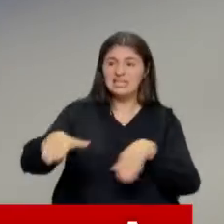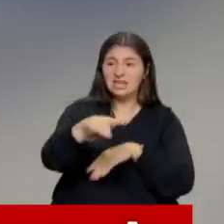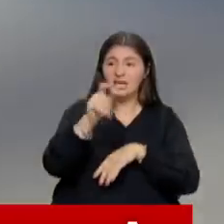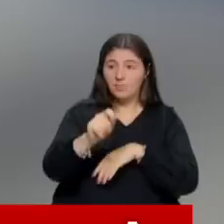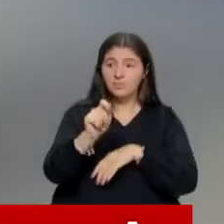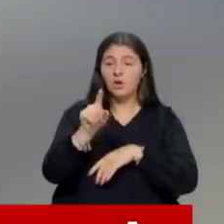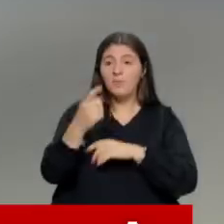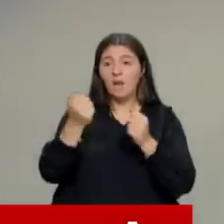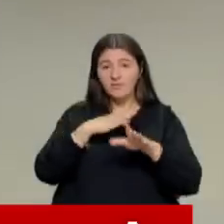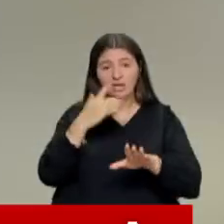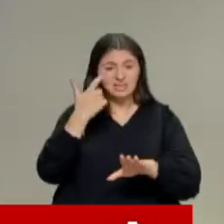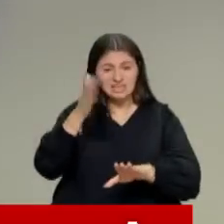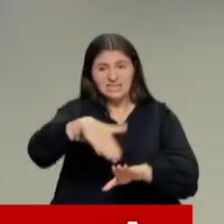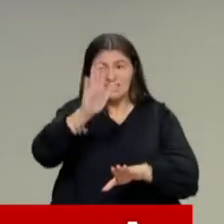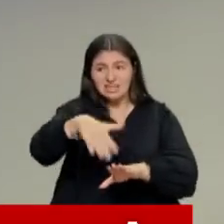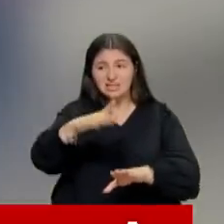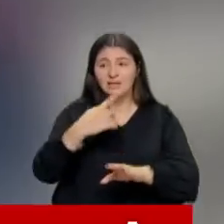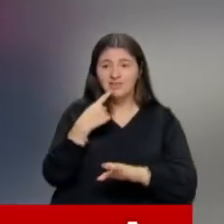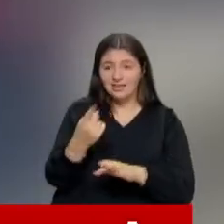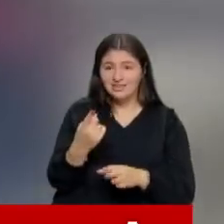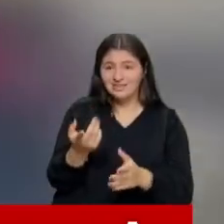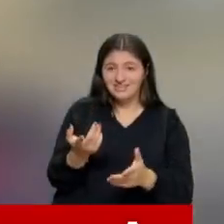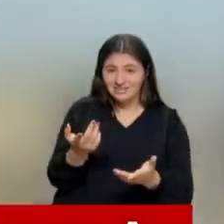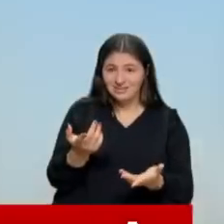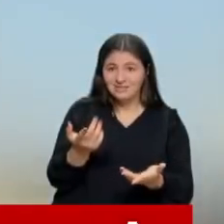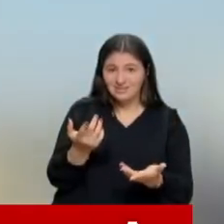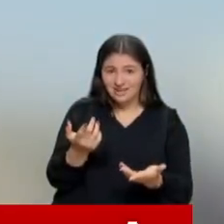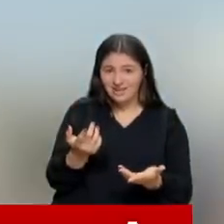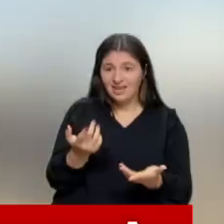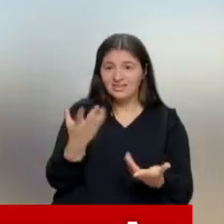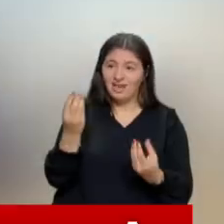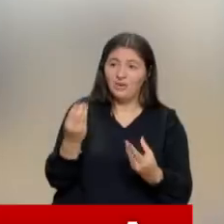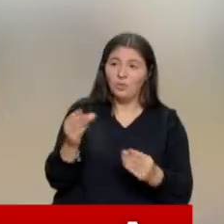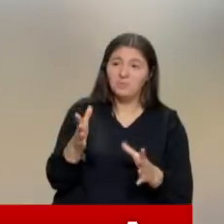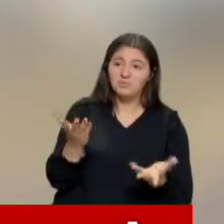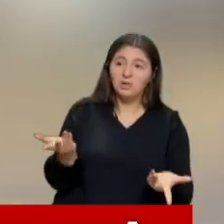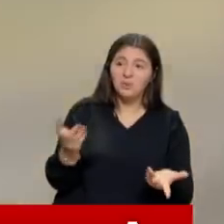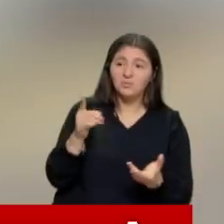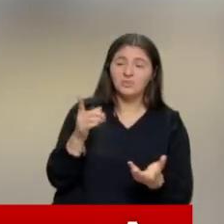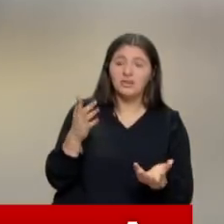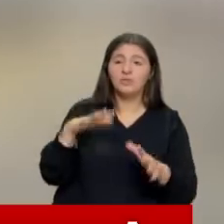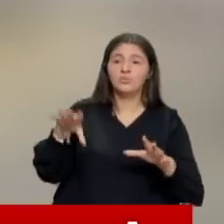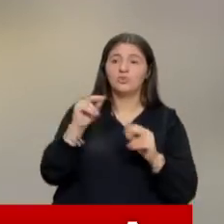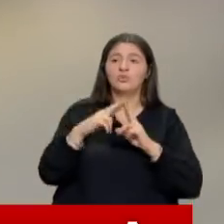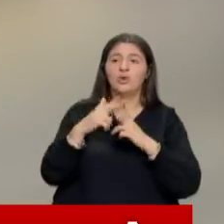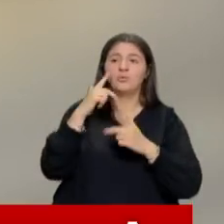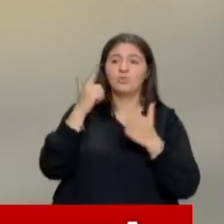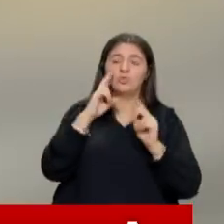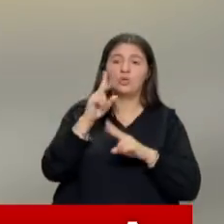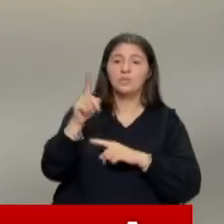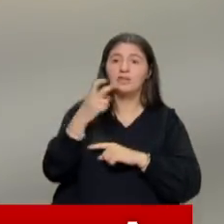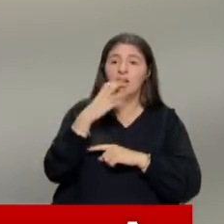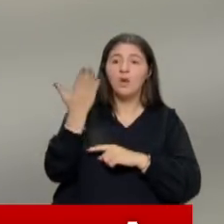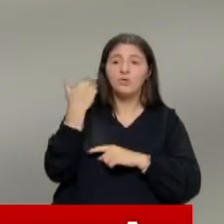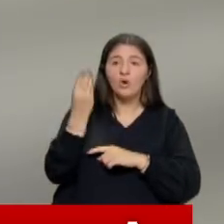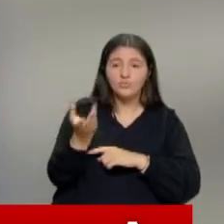geçip hani böyle bir araç var kamyonun altında durun lütfen dese daha iyi olabilirmiş Ama bu sayede tüm dünyada Tabi bu görüntüleri gördü bu